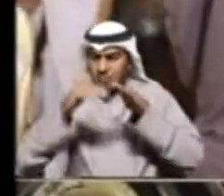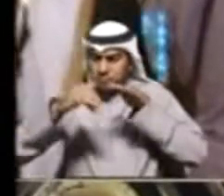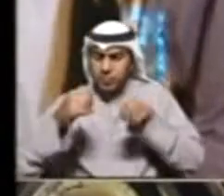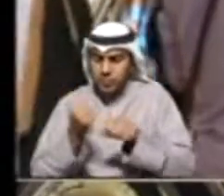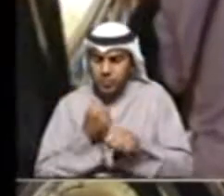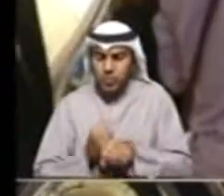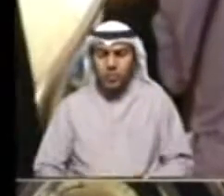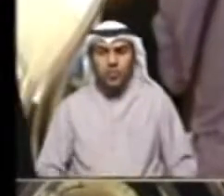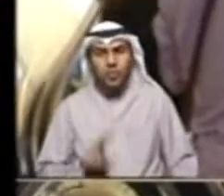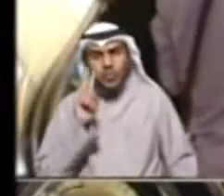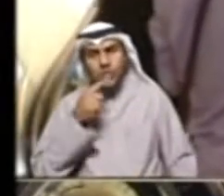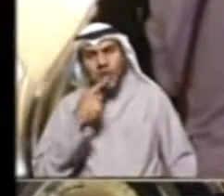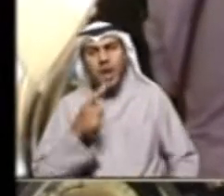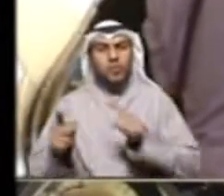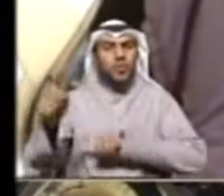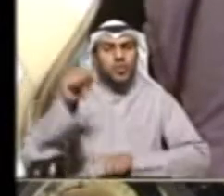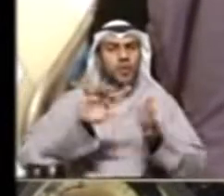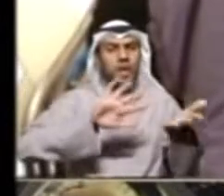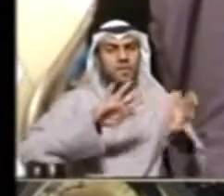التي بذلتها الحكومة العراقية